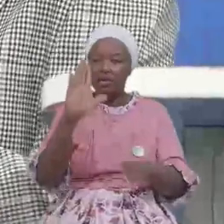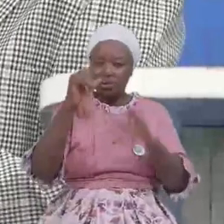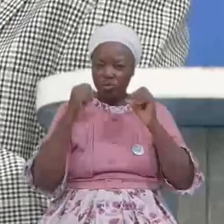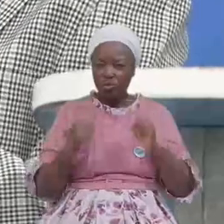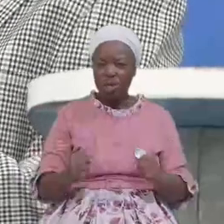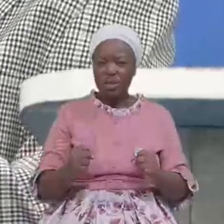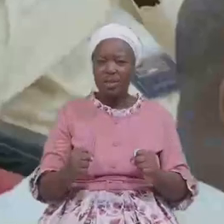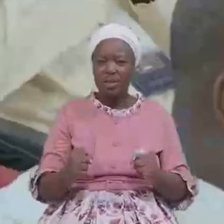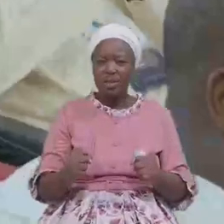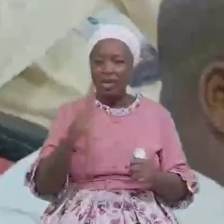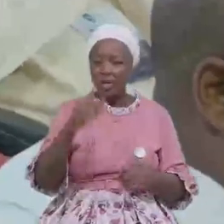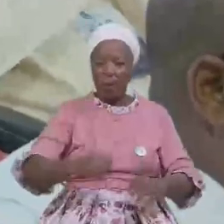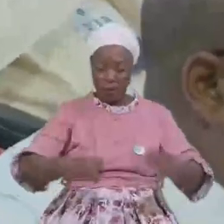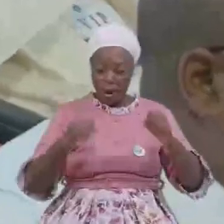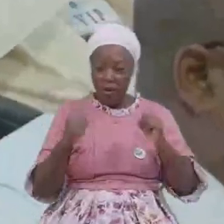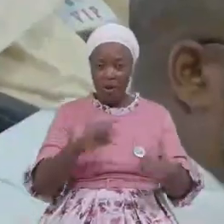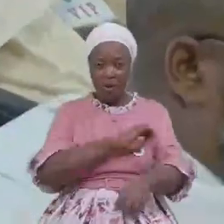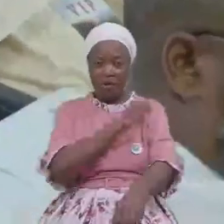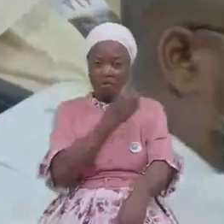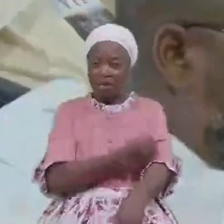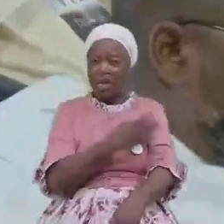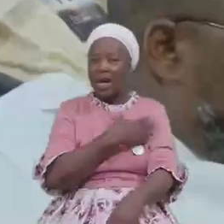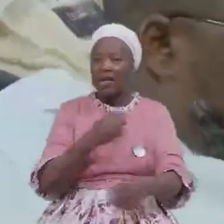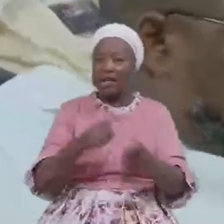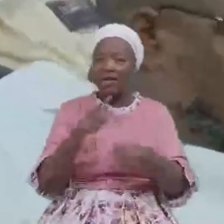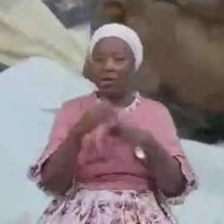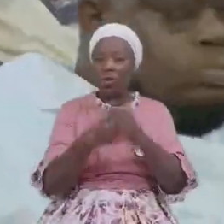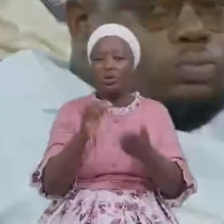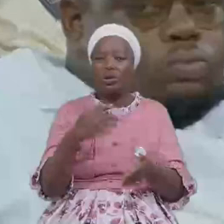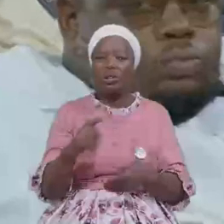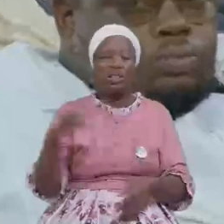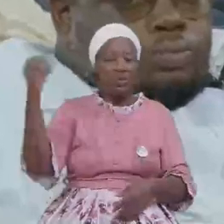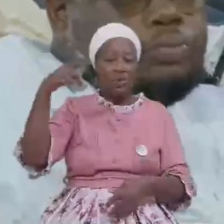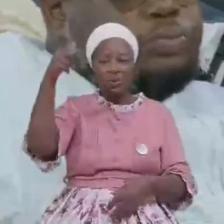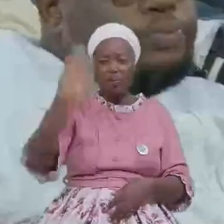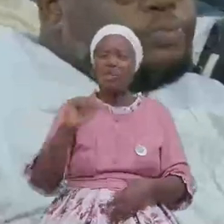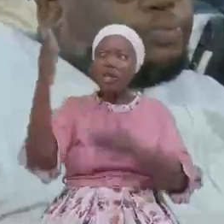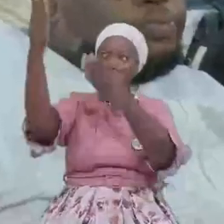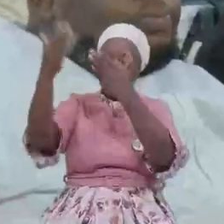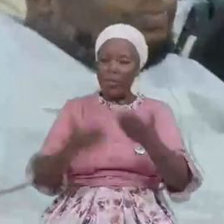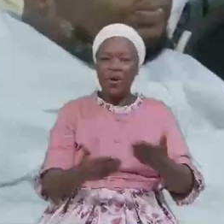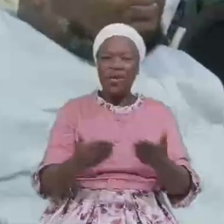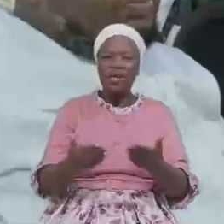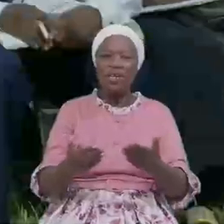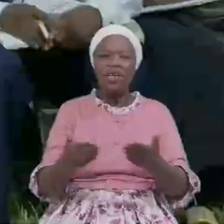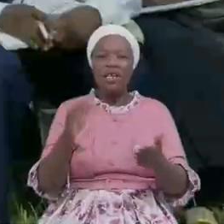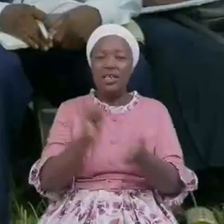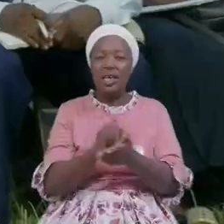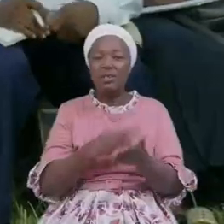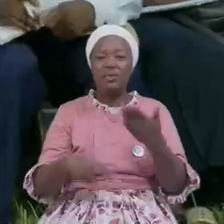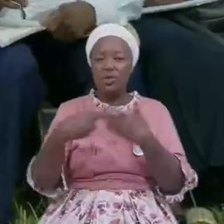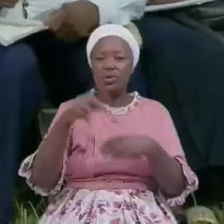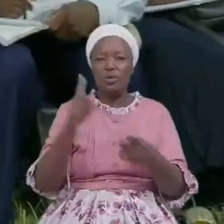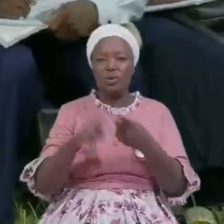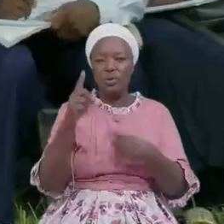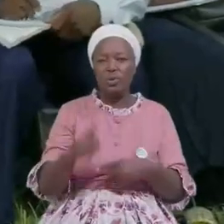ta capacité, ta position. La grâce de Dieu apporte la restauration.